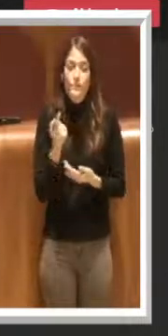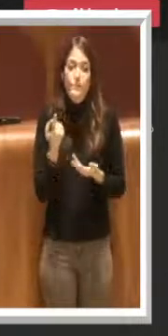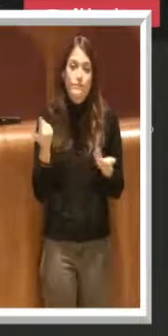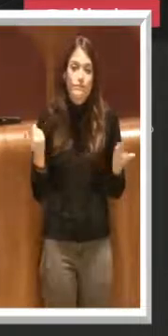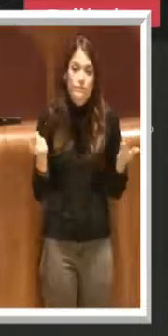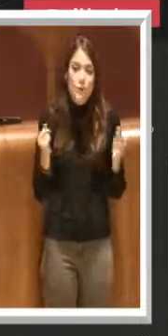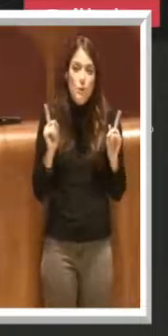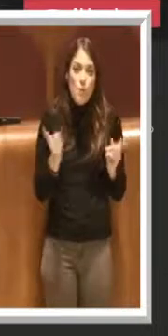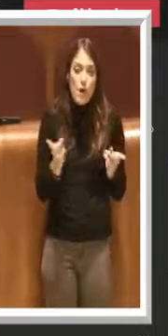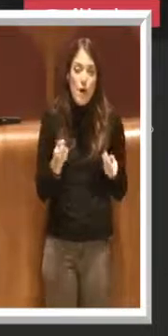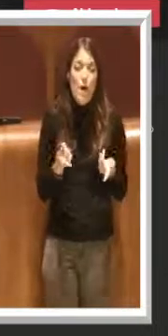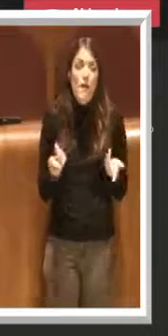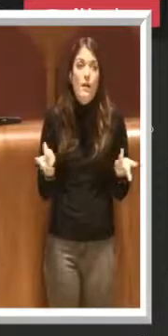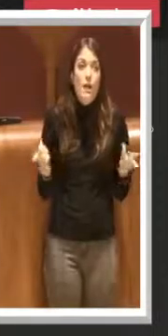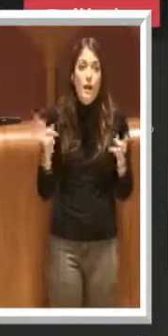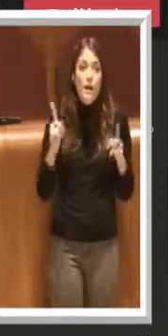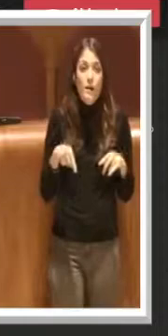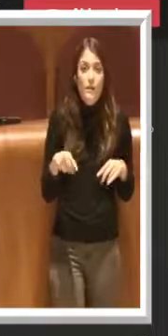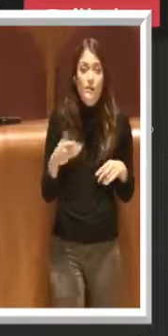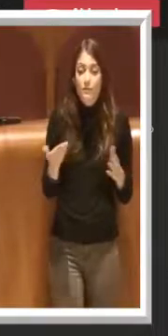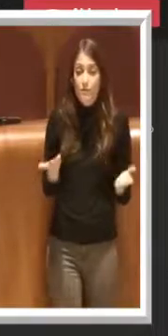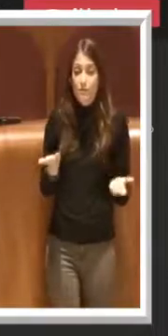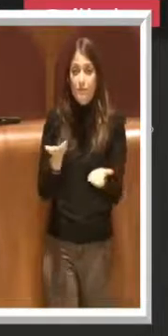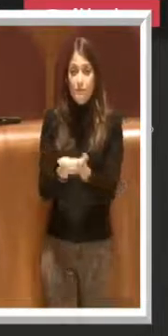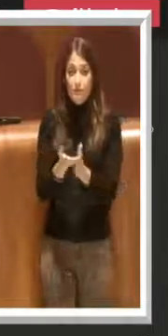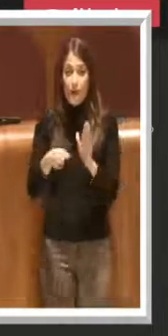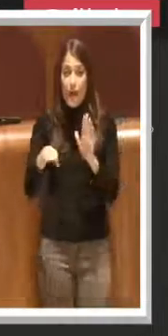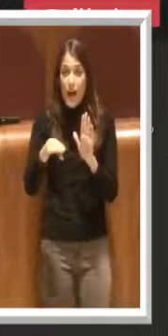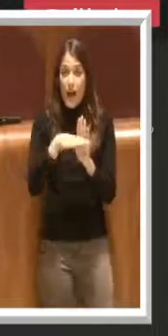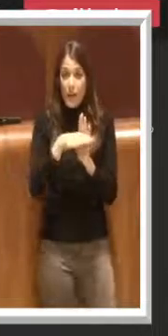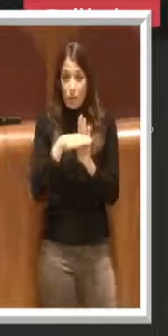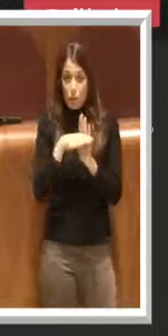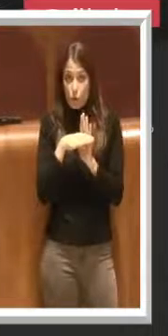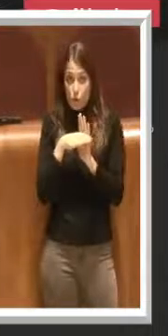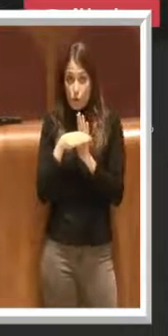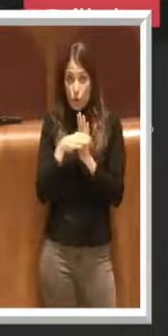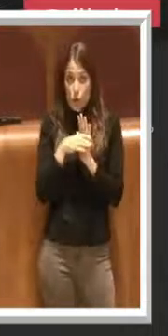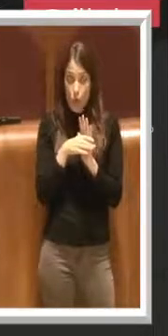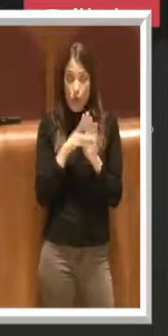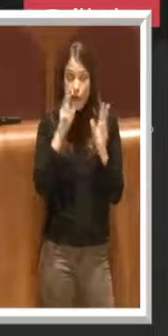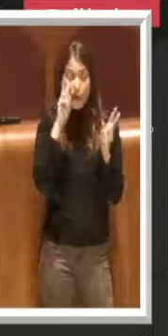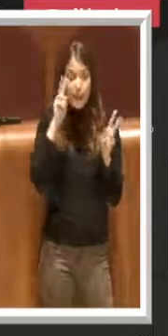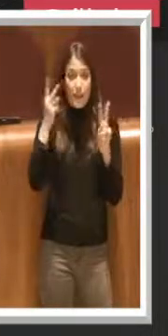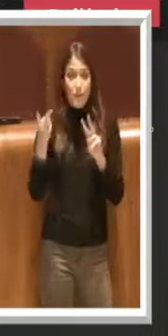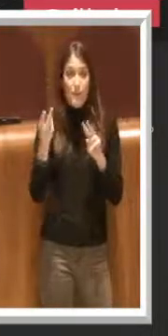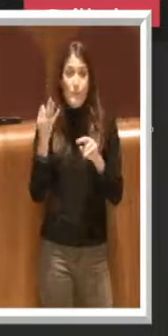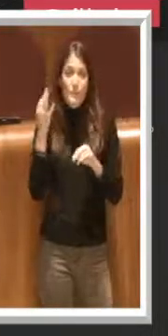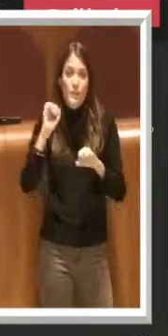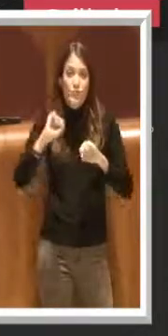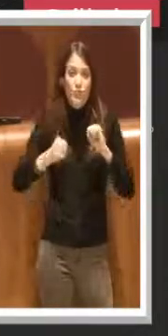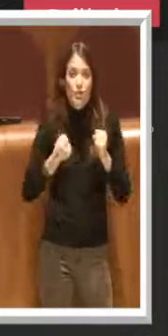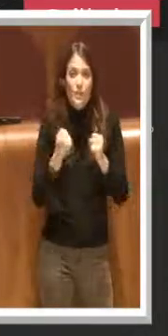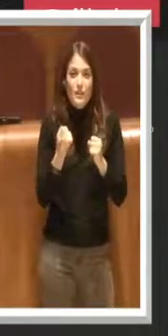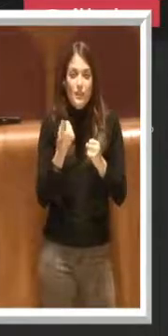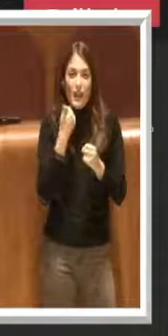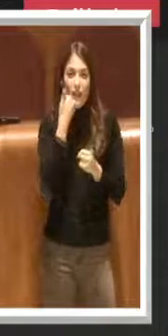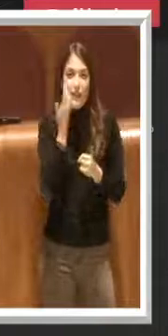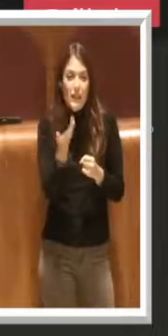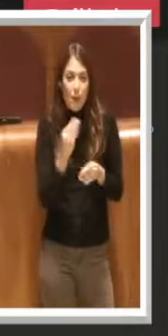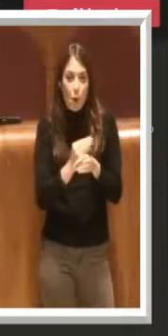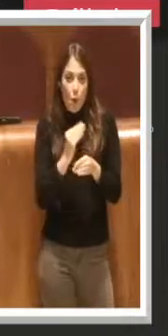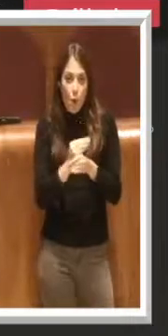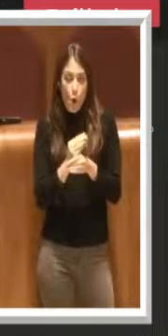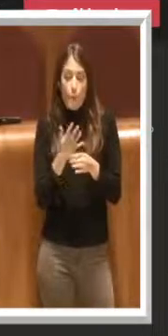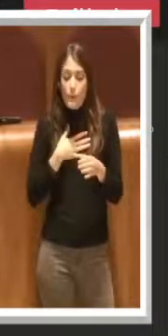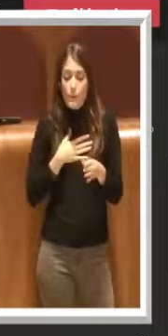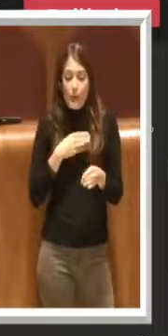che il nostro aver presentato un atto sia stato interpretato come un gesto ridicolo. Per me ridicolo non